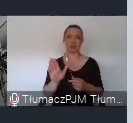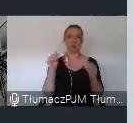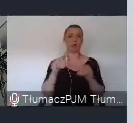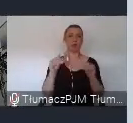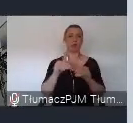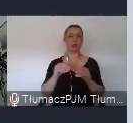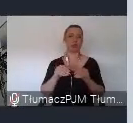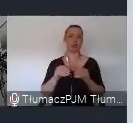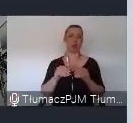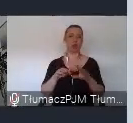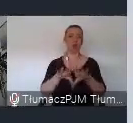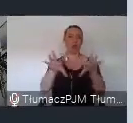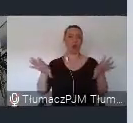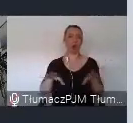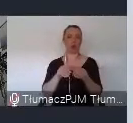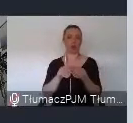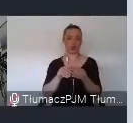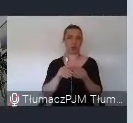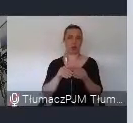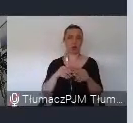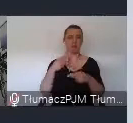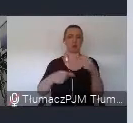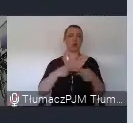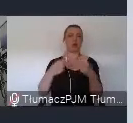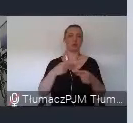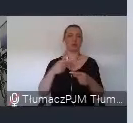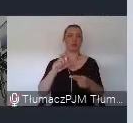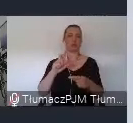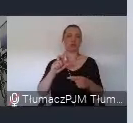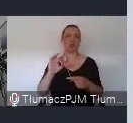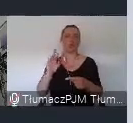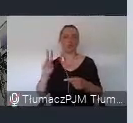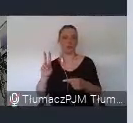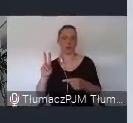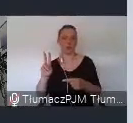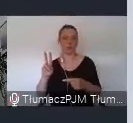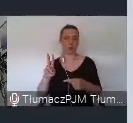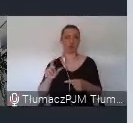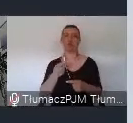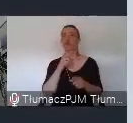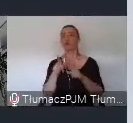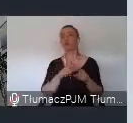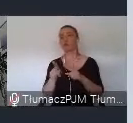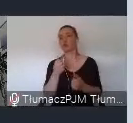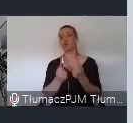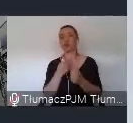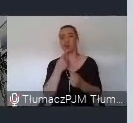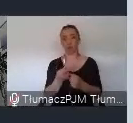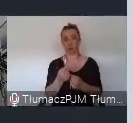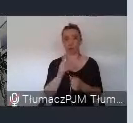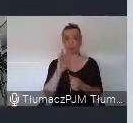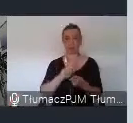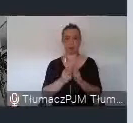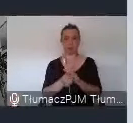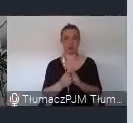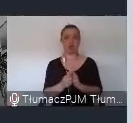objęcia emisji z budynku systemem EUETT. Co mniej więcej będzie to oznaczać, trudno powiedzieć. W każdym razie raczej należy się